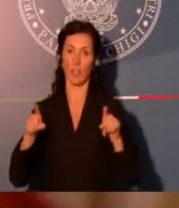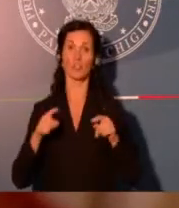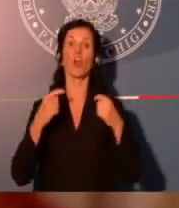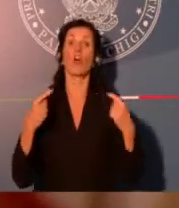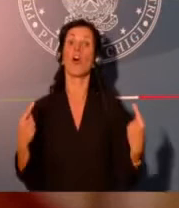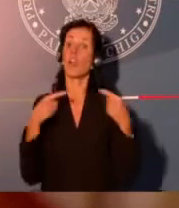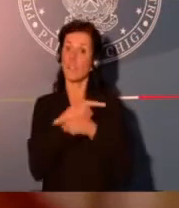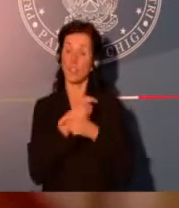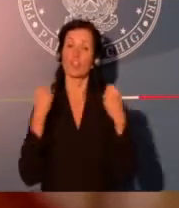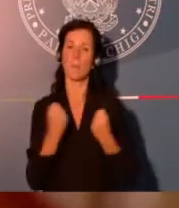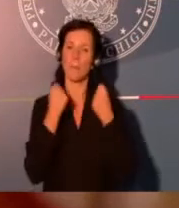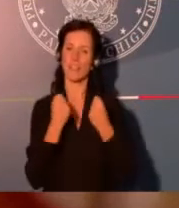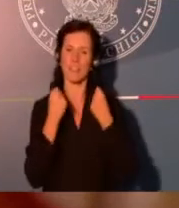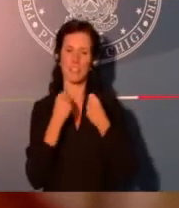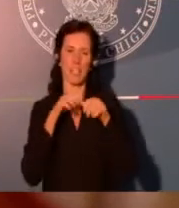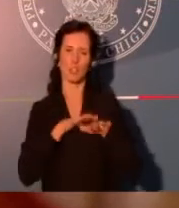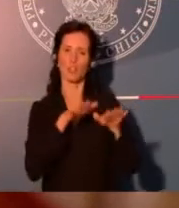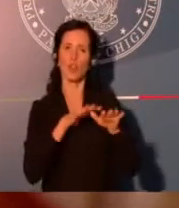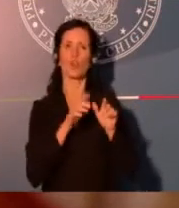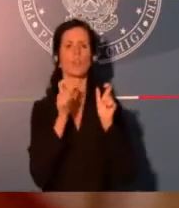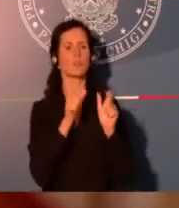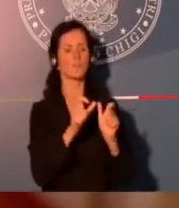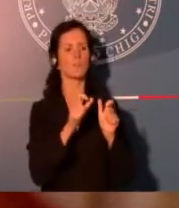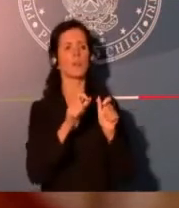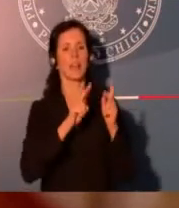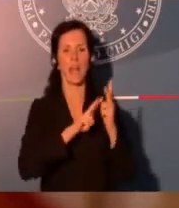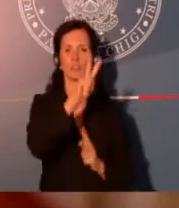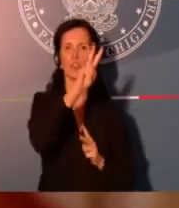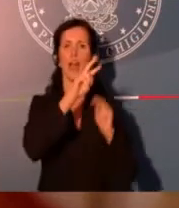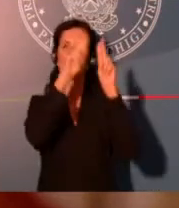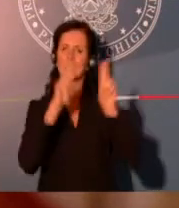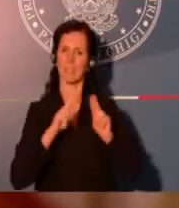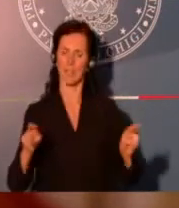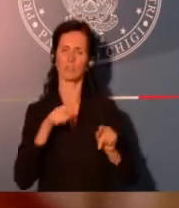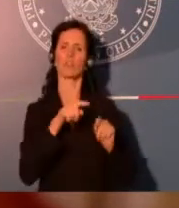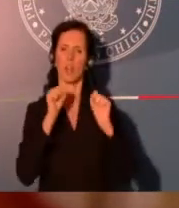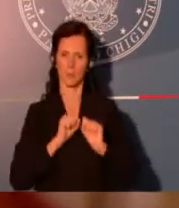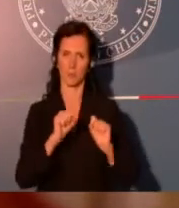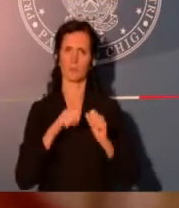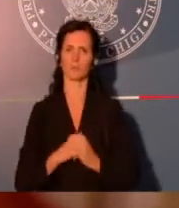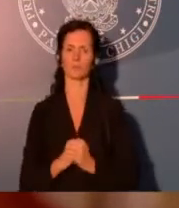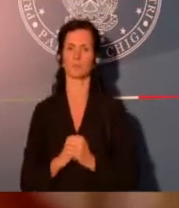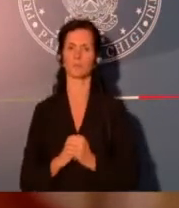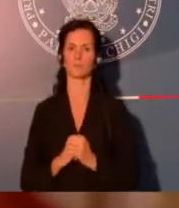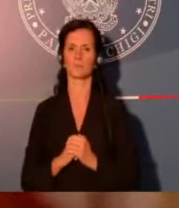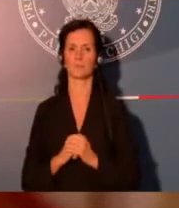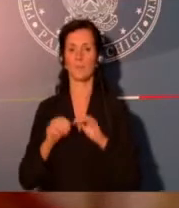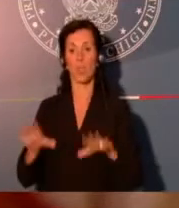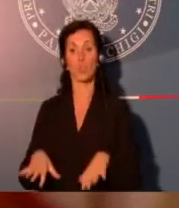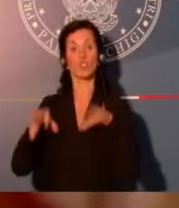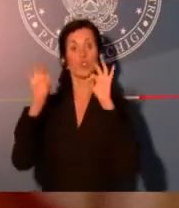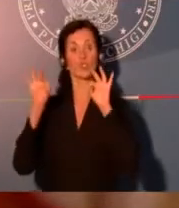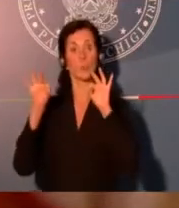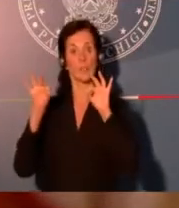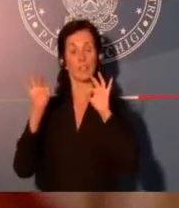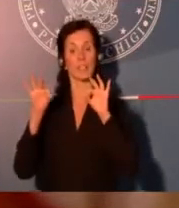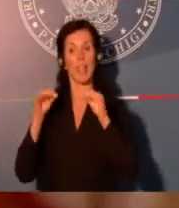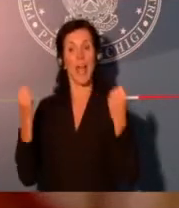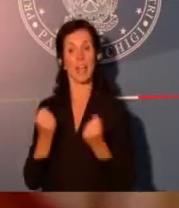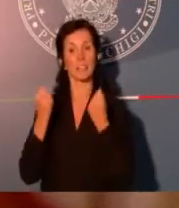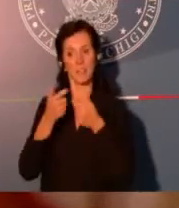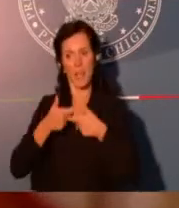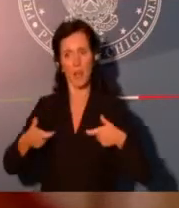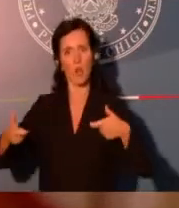manifestazioni fieristiche di carattere nazionale e internazionale. Sono sospese tutte le attività convegnistiche,